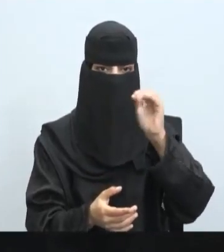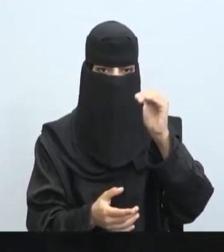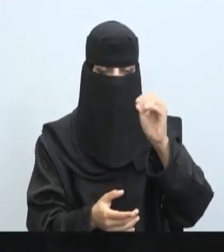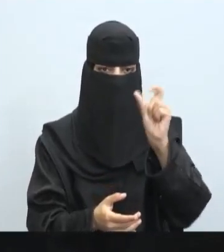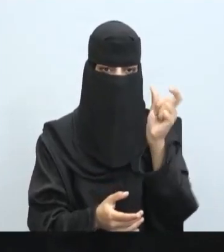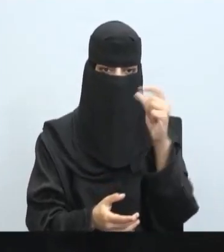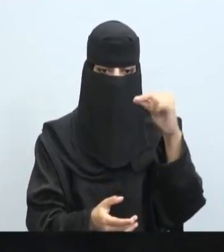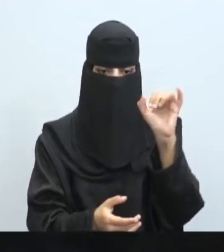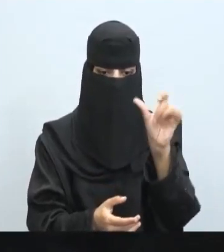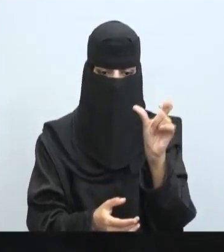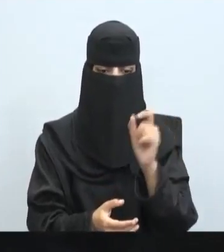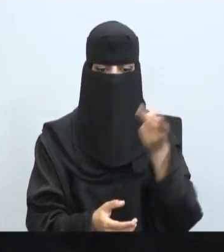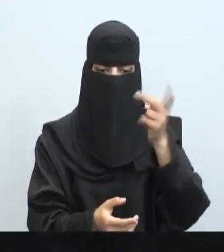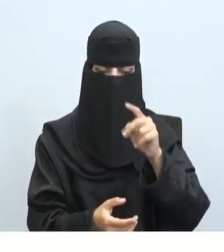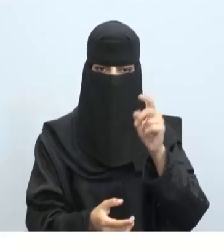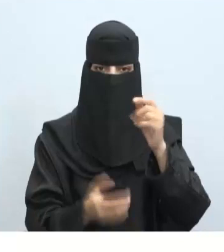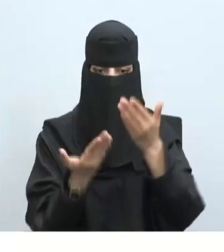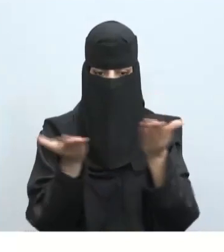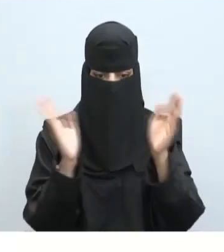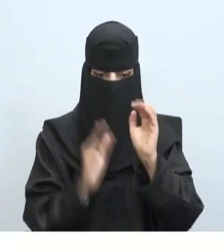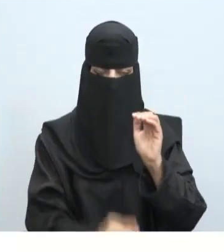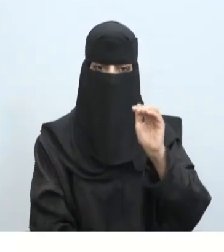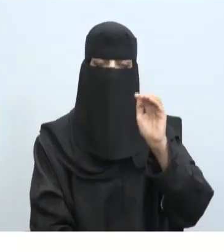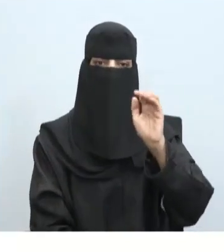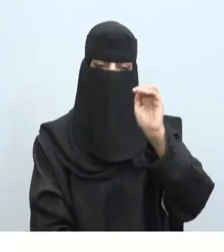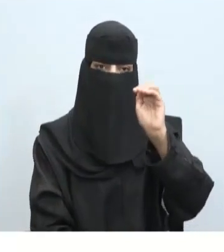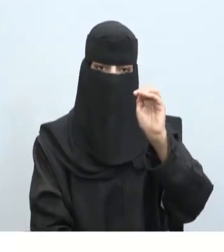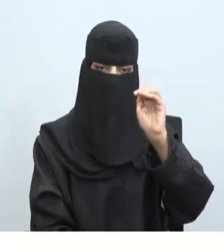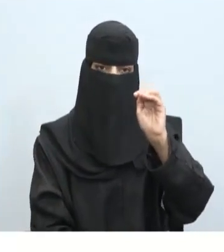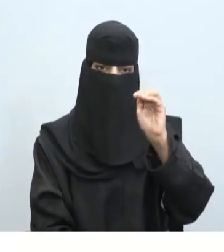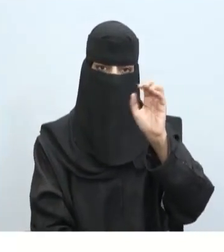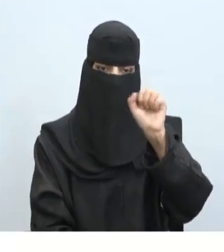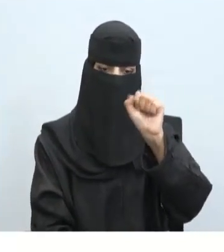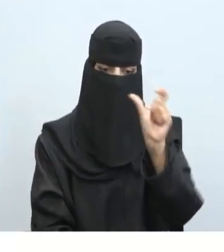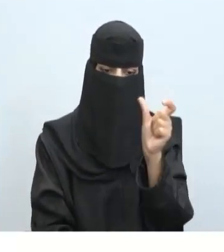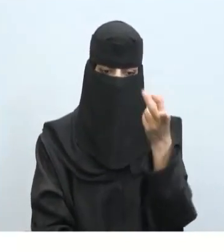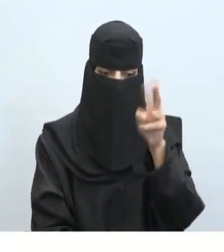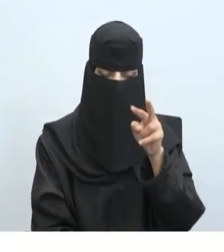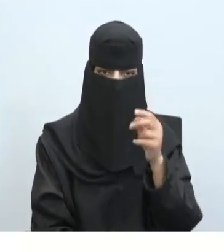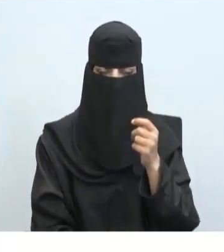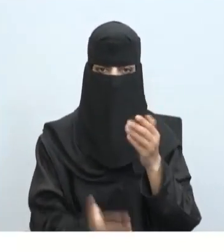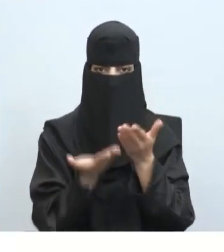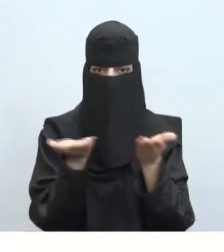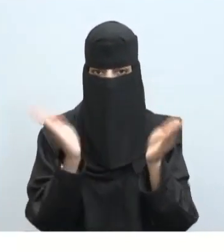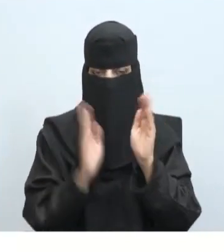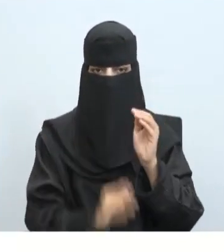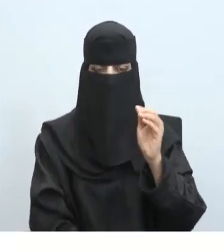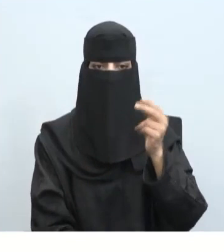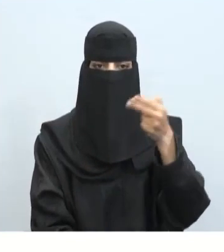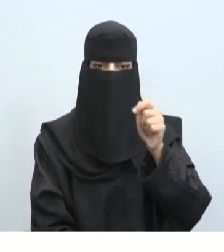في القاهره وقلعه الحصن في حمص في سوريا وقلعه عكا في